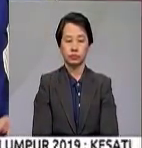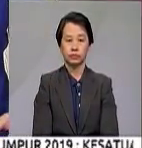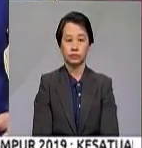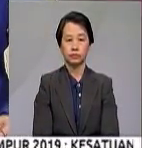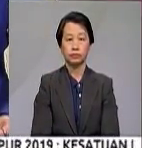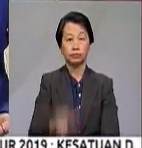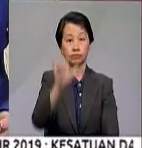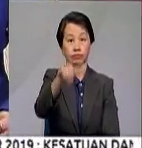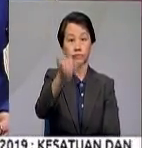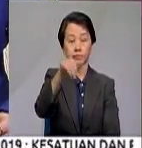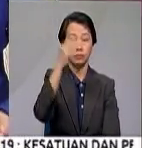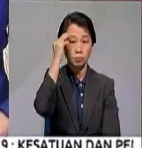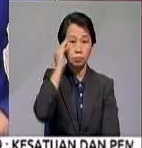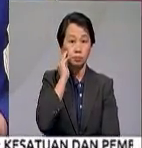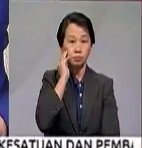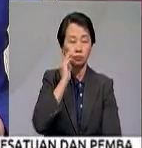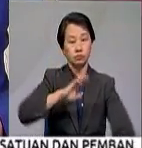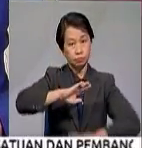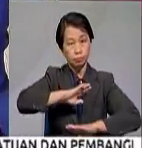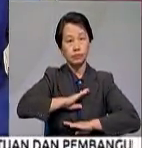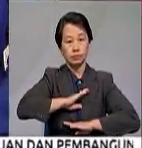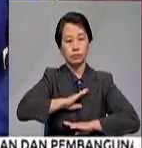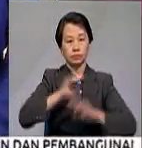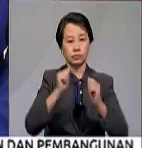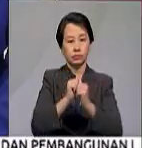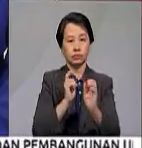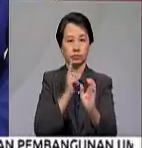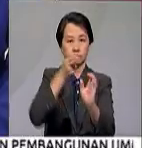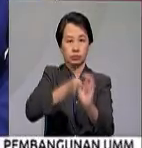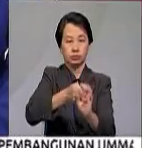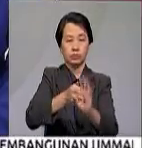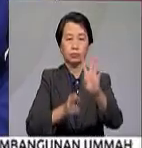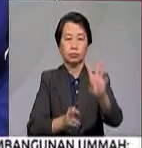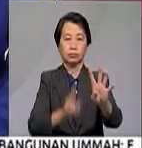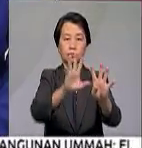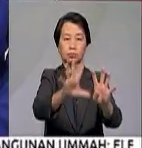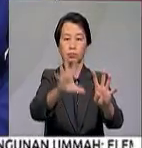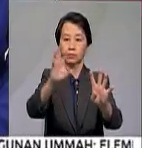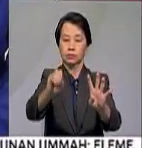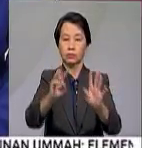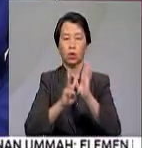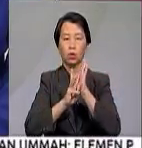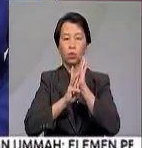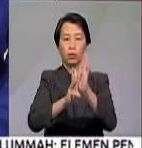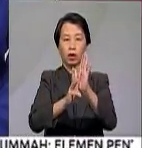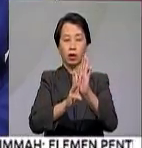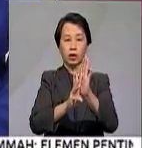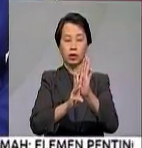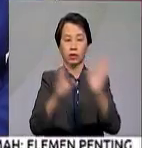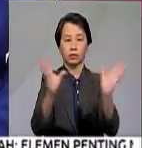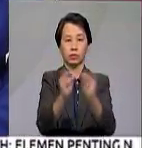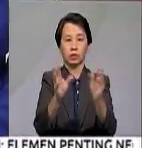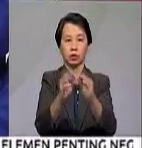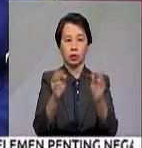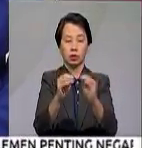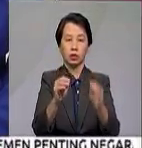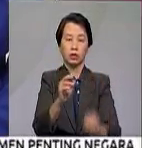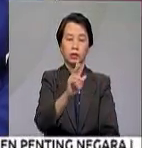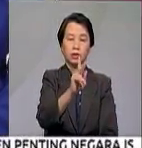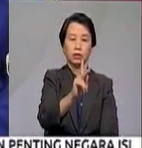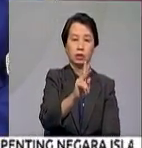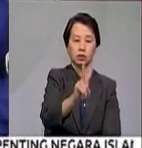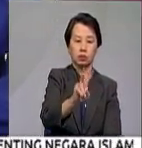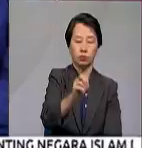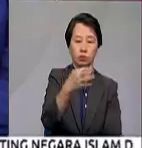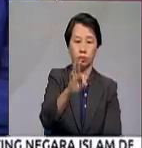Ya, Tun Dr. Mahathir juga berpuas hati dengan penyertaan 450 perwakilan pada sidang kemuncak Kuala Lumpur 2019